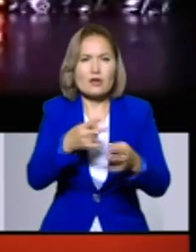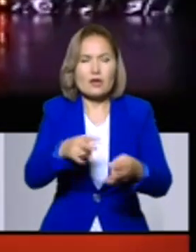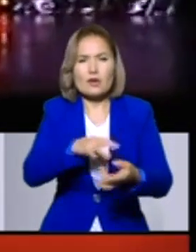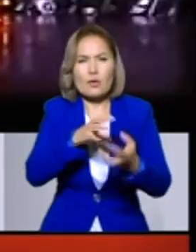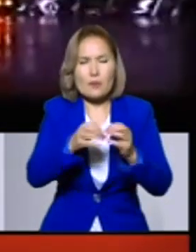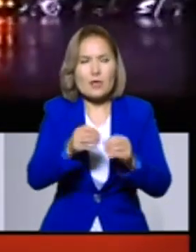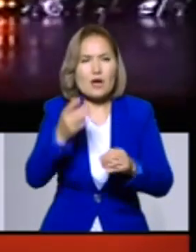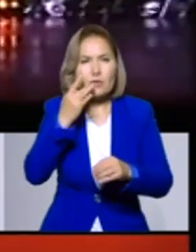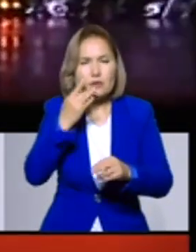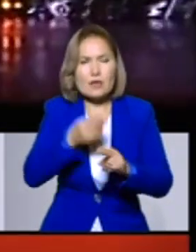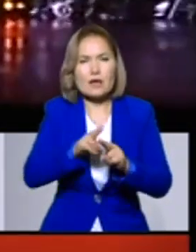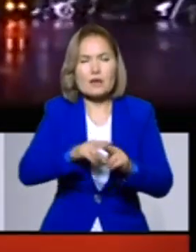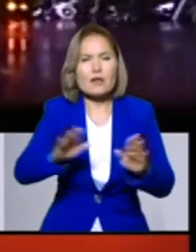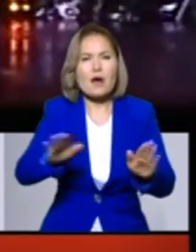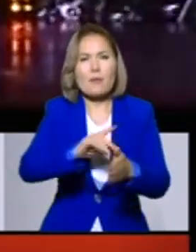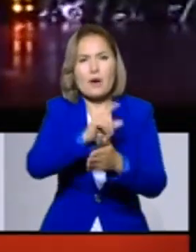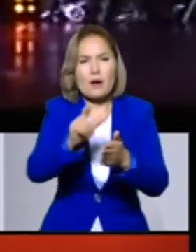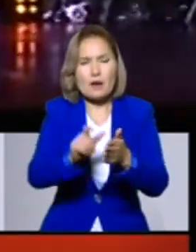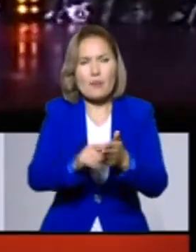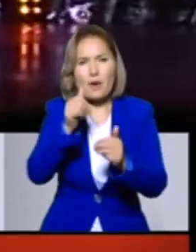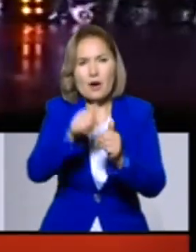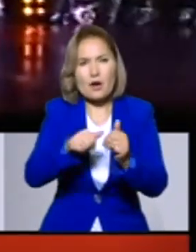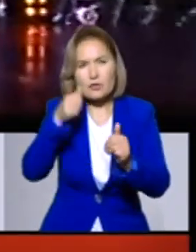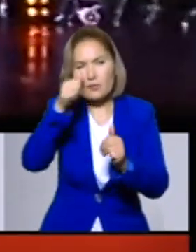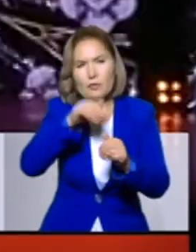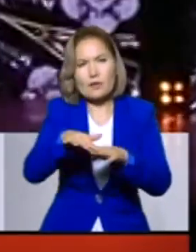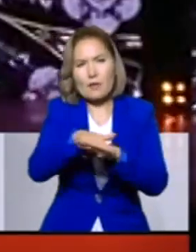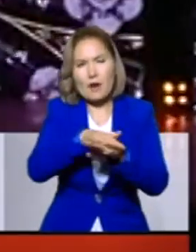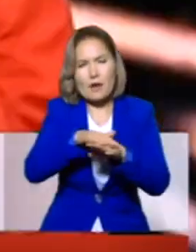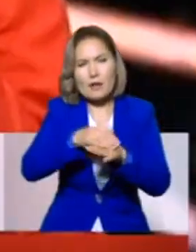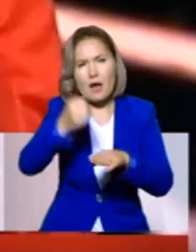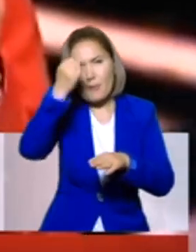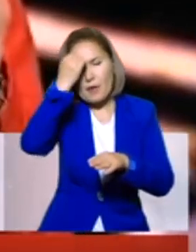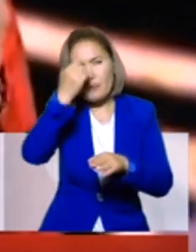есімі мәндендерімен жыл сайын жаңғыра берері сөзсіз.